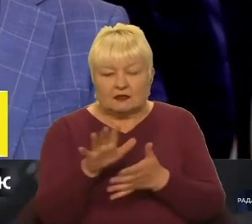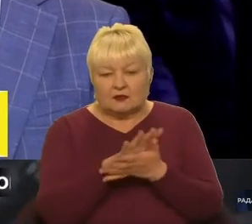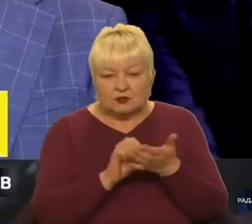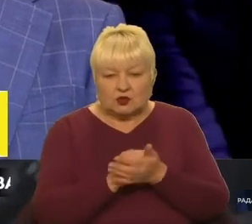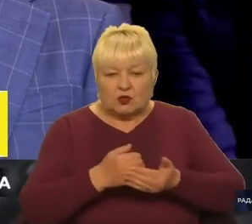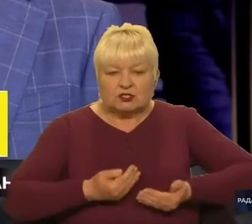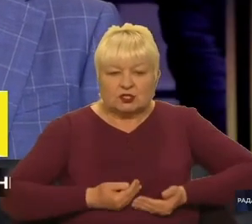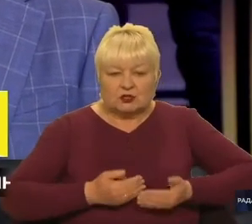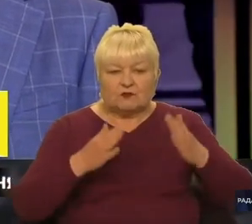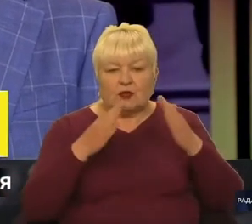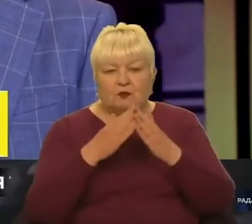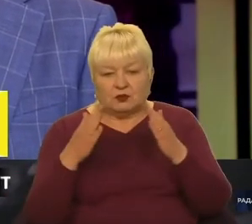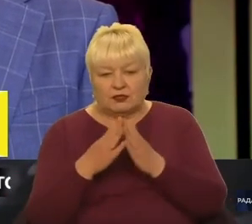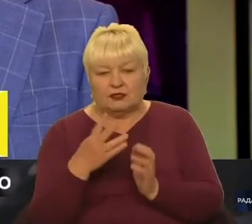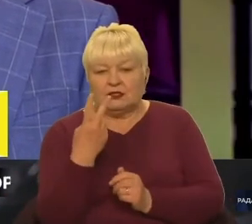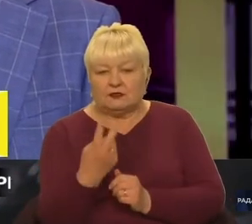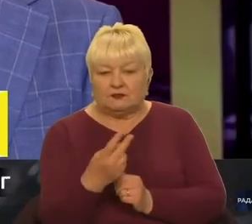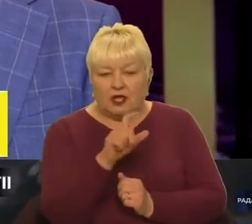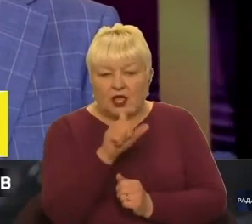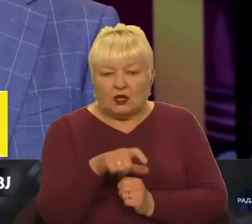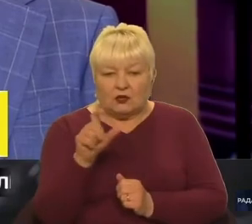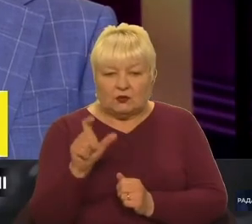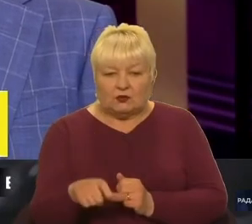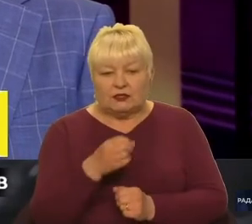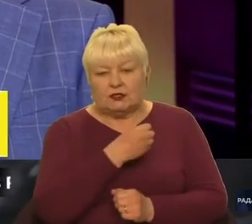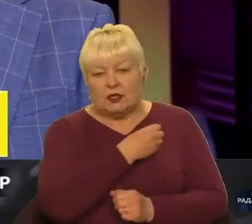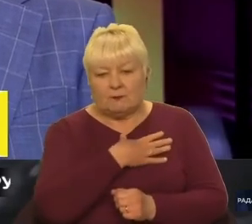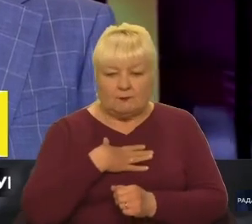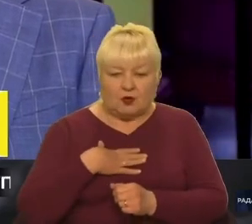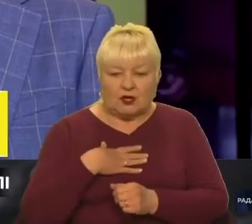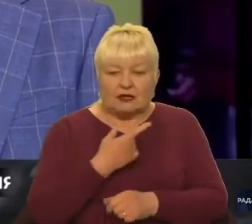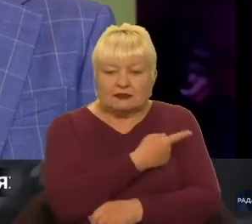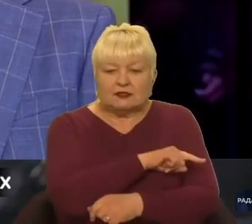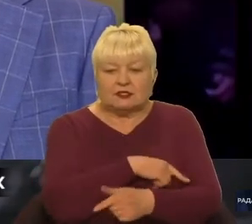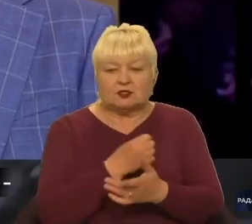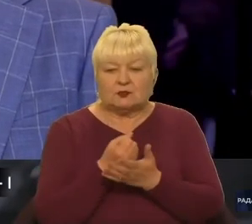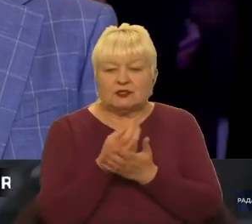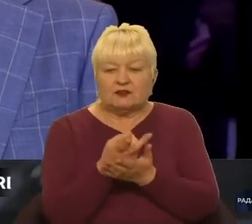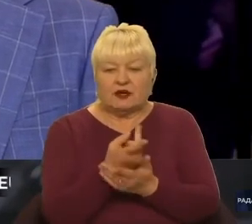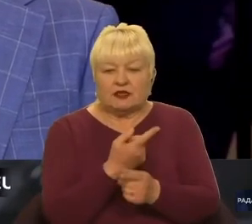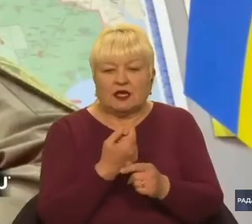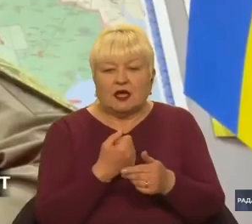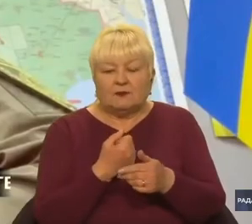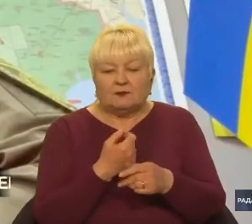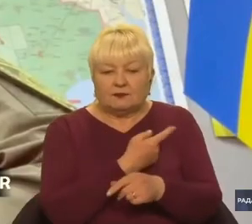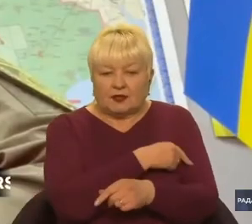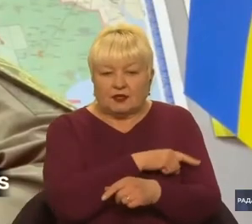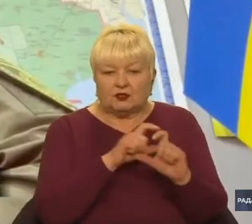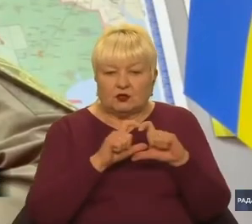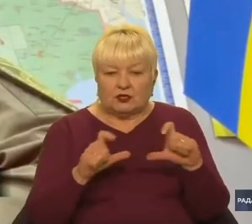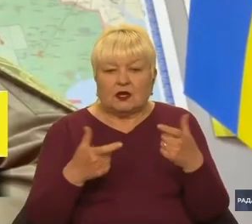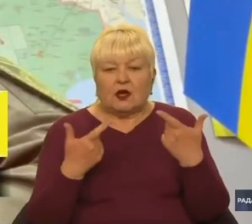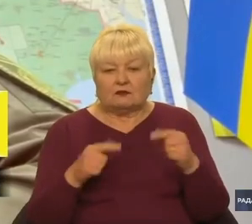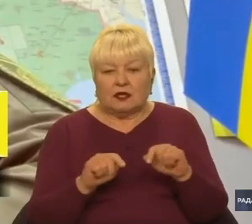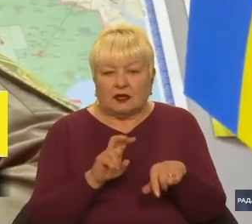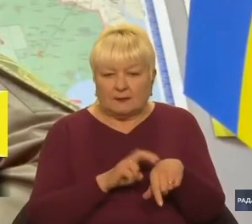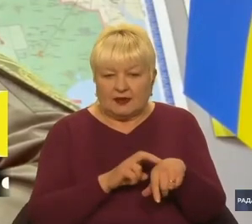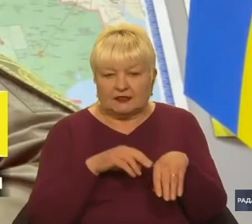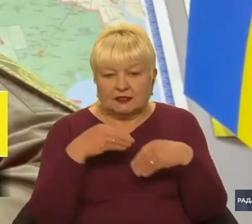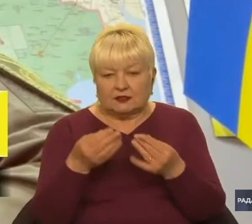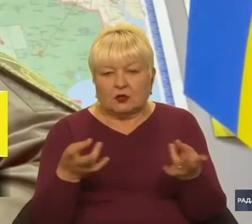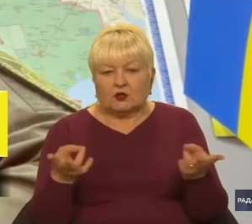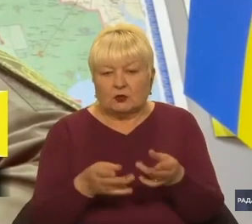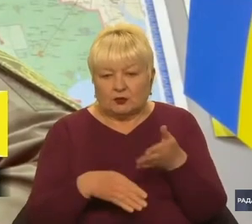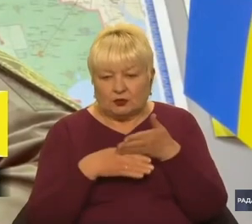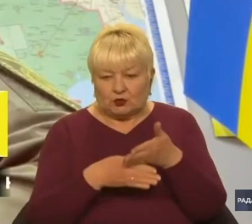будинки, дві людини дістали поранення, їх шпіталізували до медзакладу, де медики надають їм необхідну